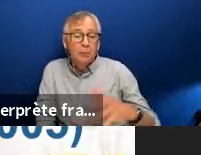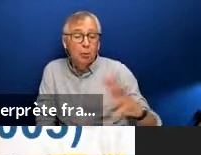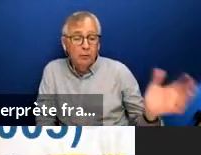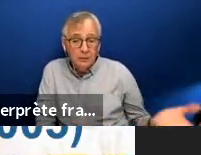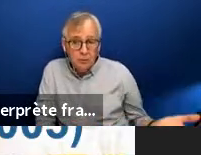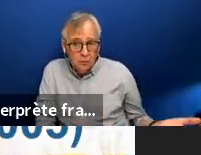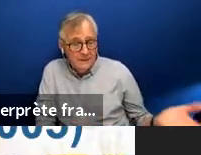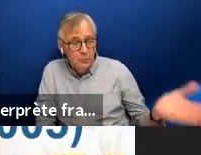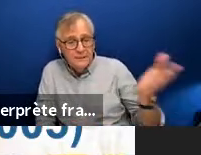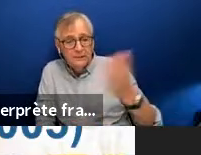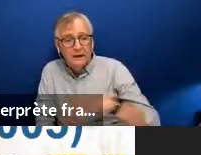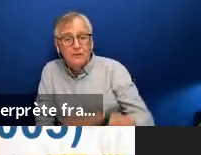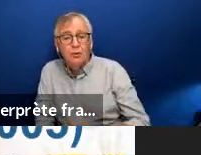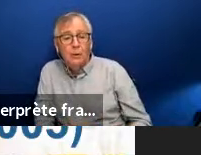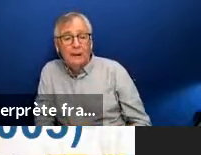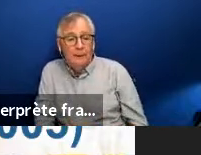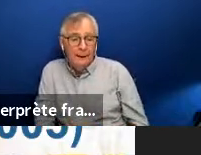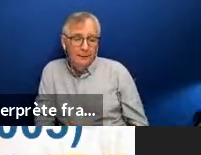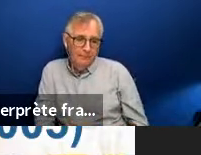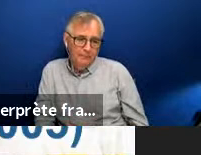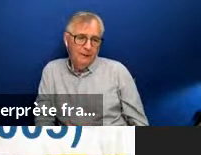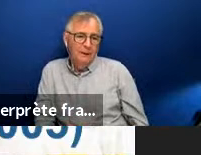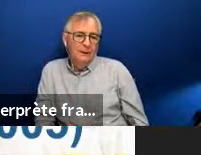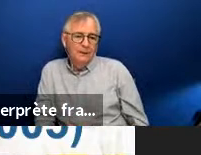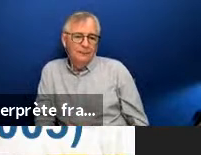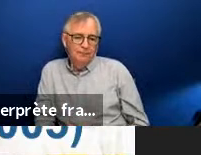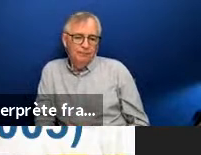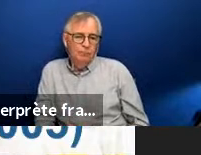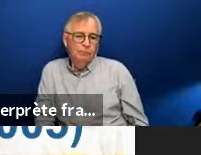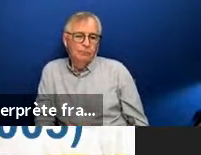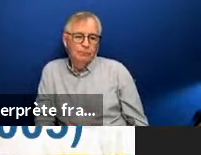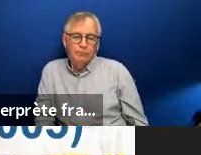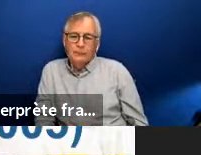qui s'est beaucoup vendu, qui s'est aussi vendu au Québec.